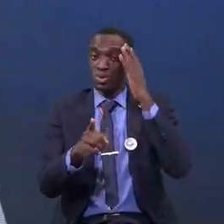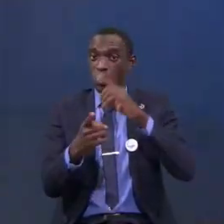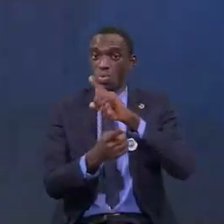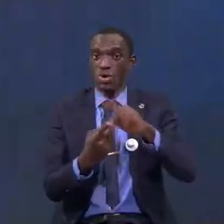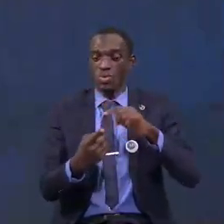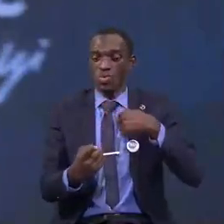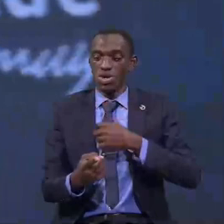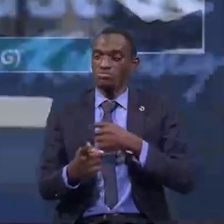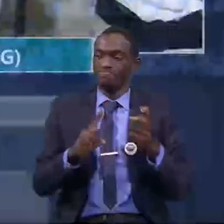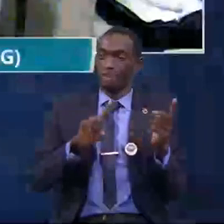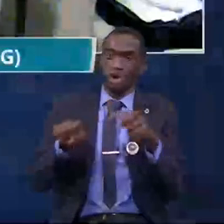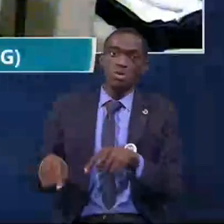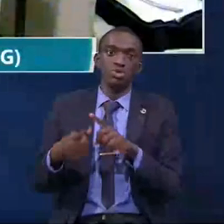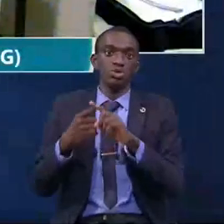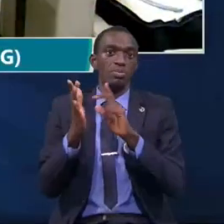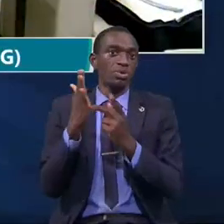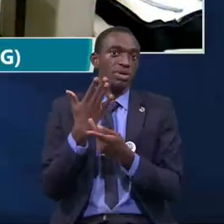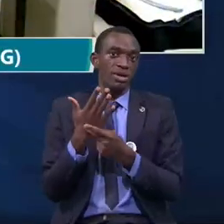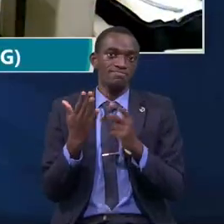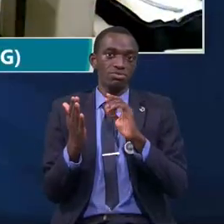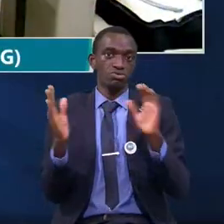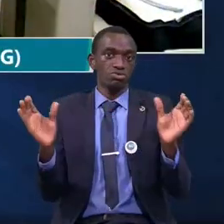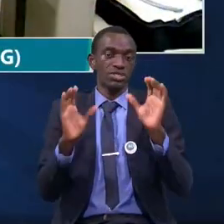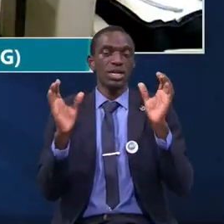Quand nous venons à une croisade comme celle-ci,